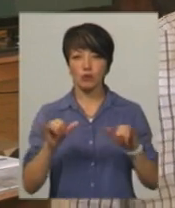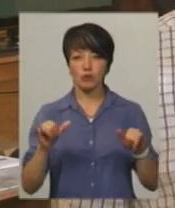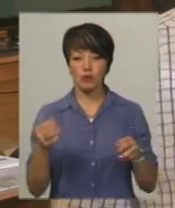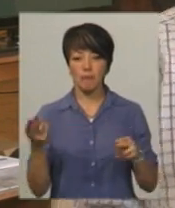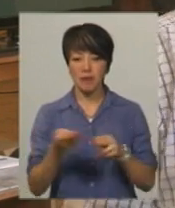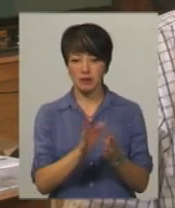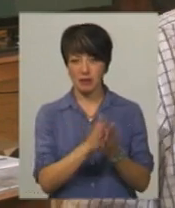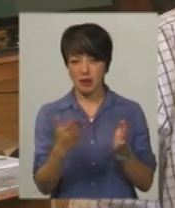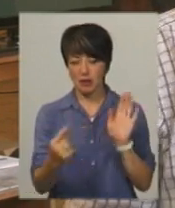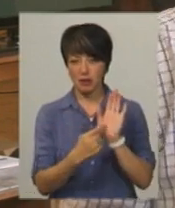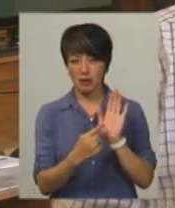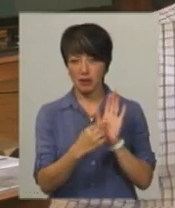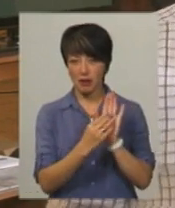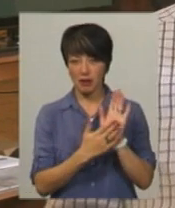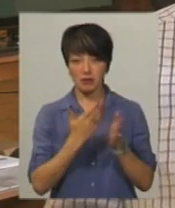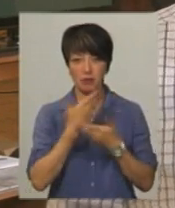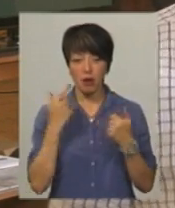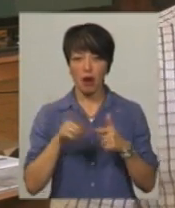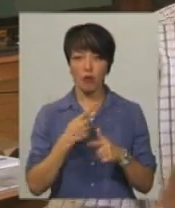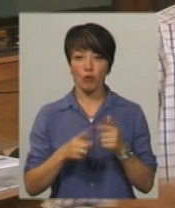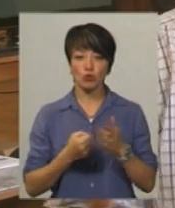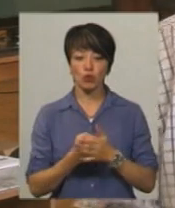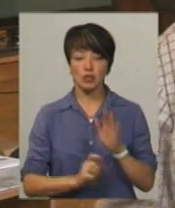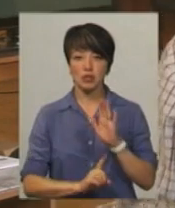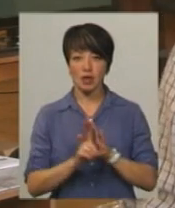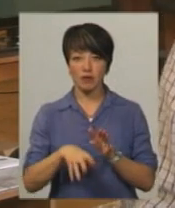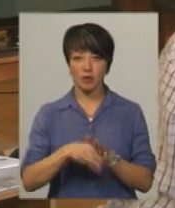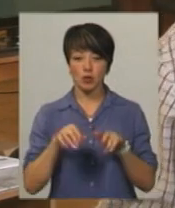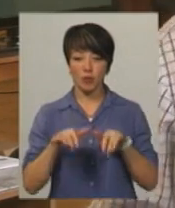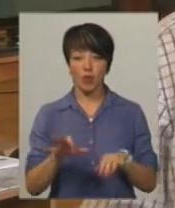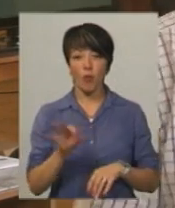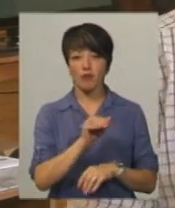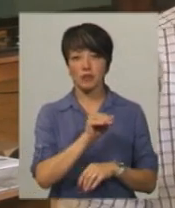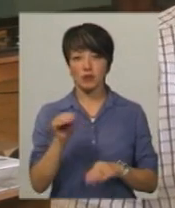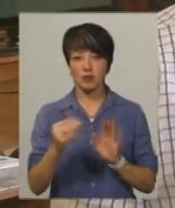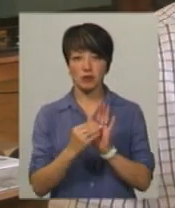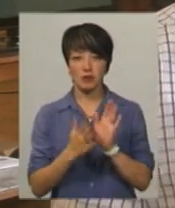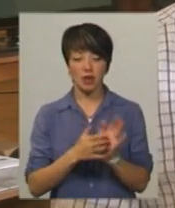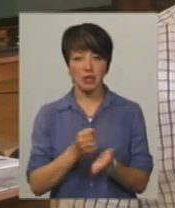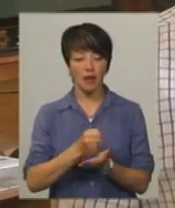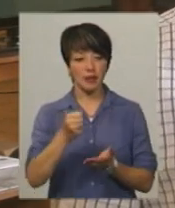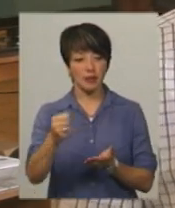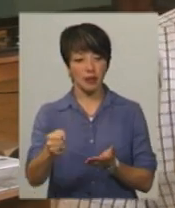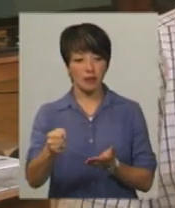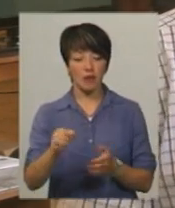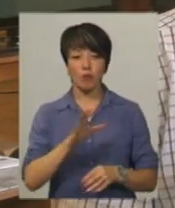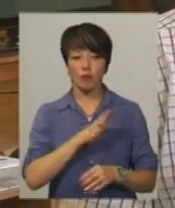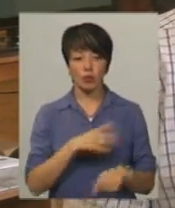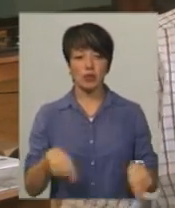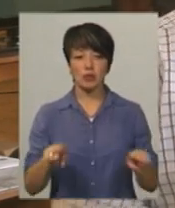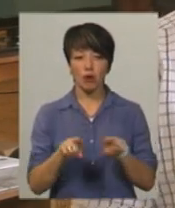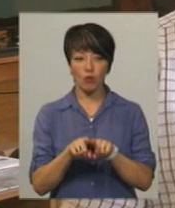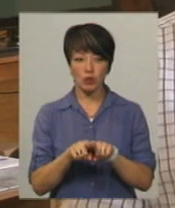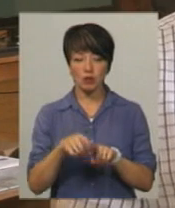даних або до старту виборчої кампанії, до офіційної реєстрації кандидатів. Були також